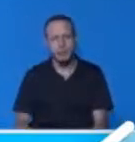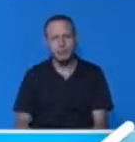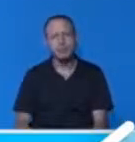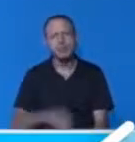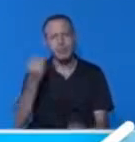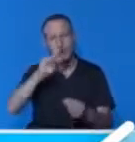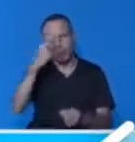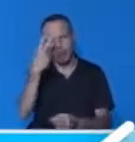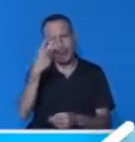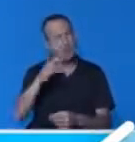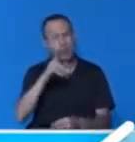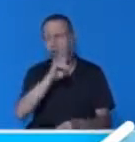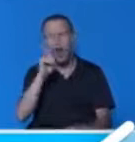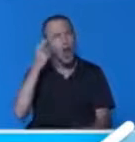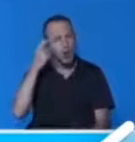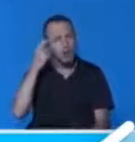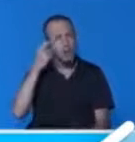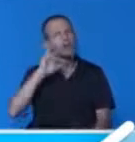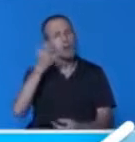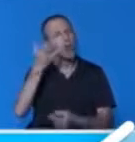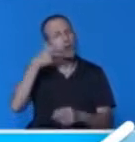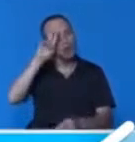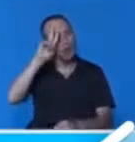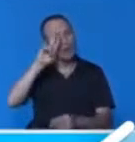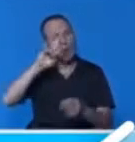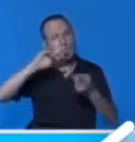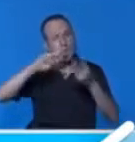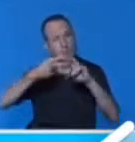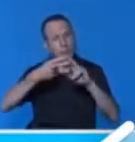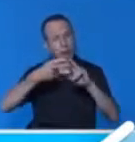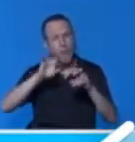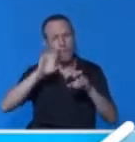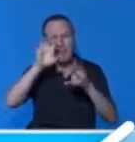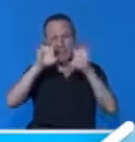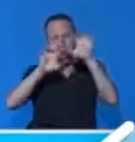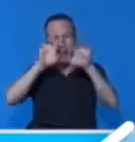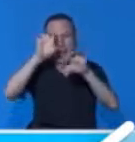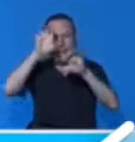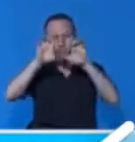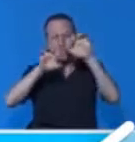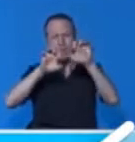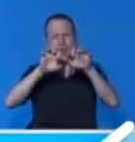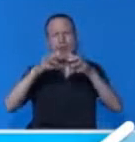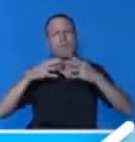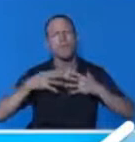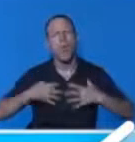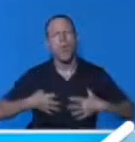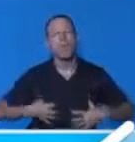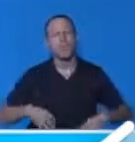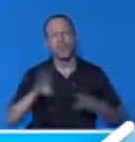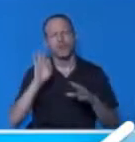האם את לא חושבת שנכון יותר במקום להיאחז בציפורניים בגופה של מפלגת